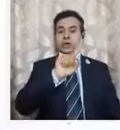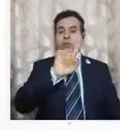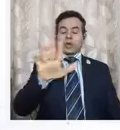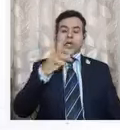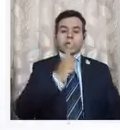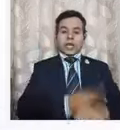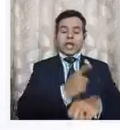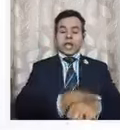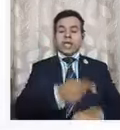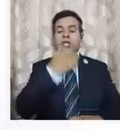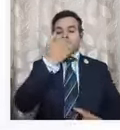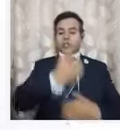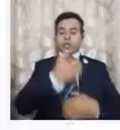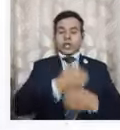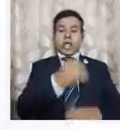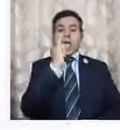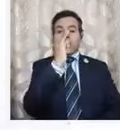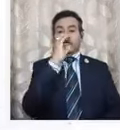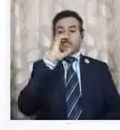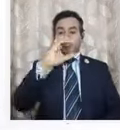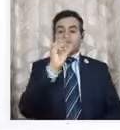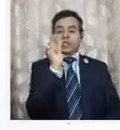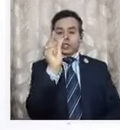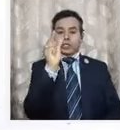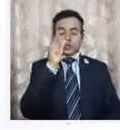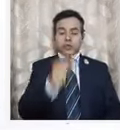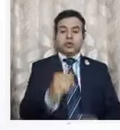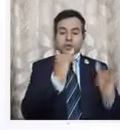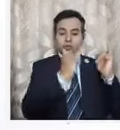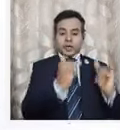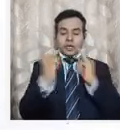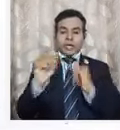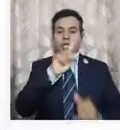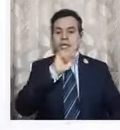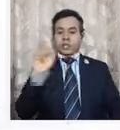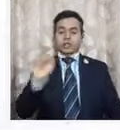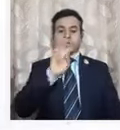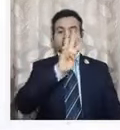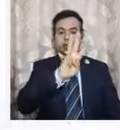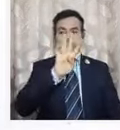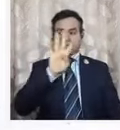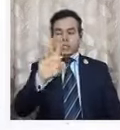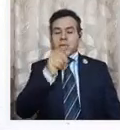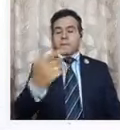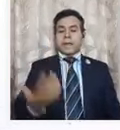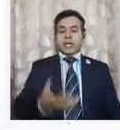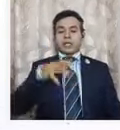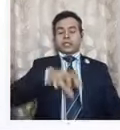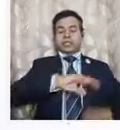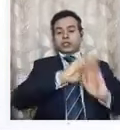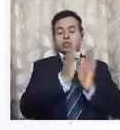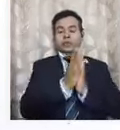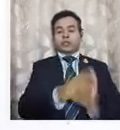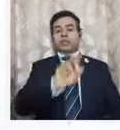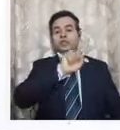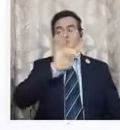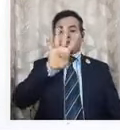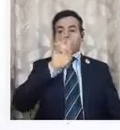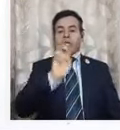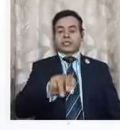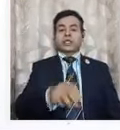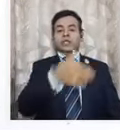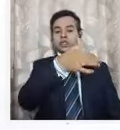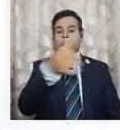ঢাকা মহানগরীতে জেনারেল বেডের সংখ্যা 6,015টি এবং ঢাকা মহানগরীতে আইসিইউ বেডের সংখ্যা